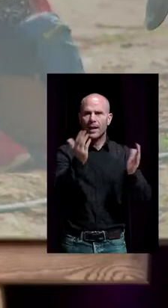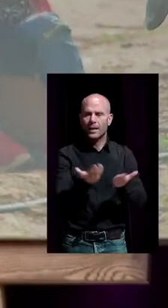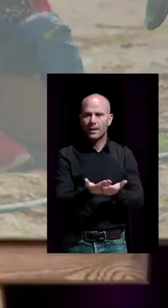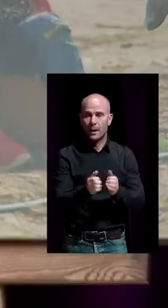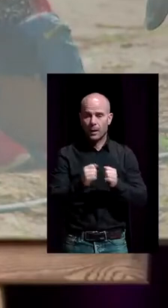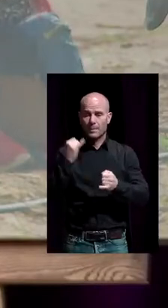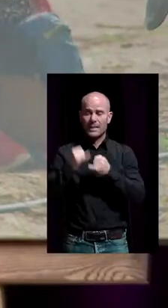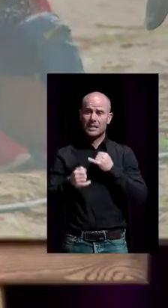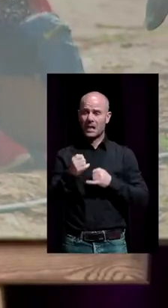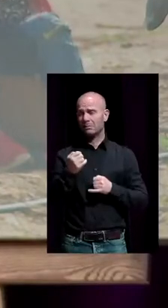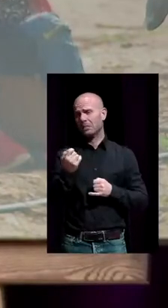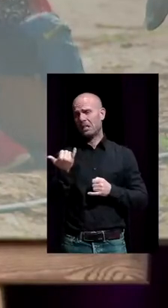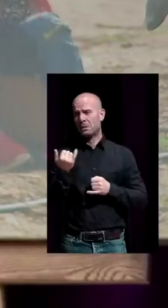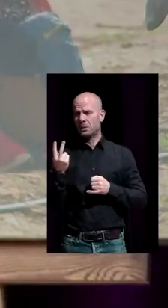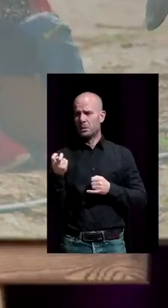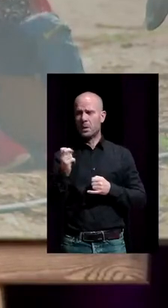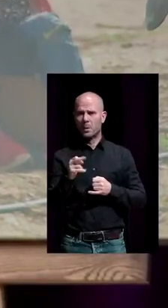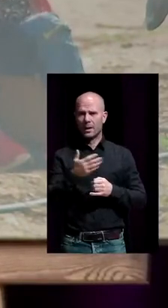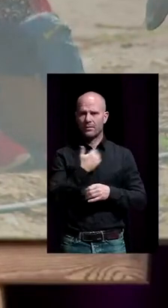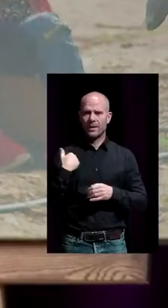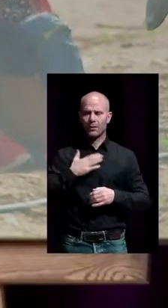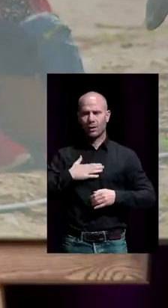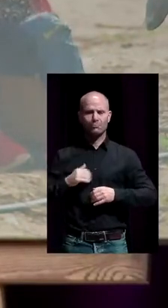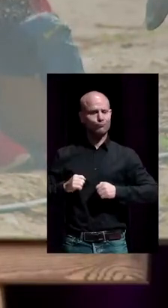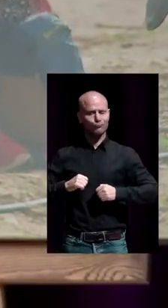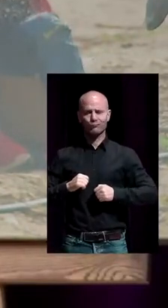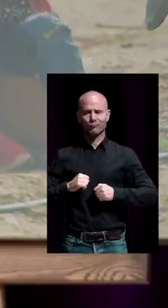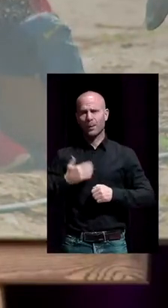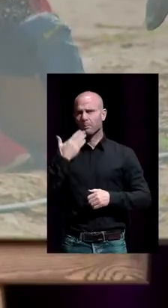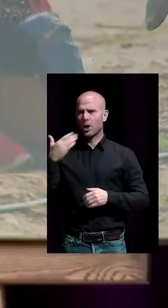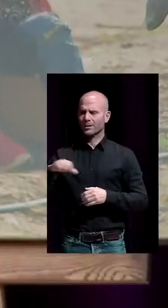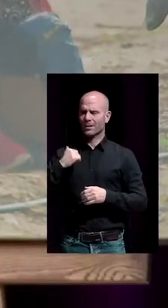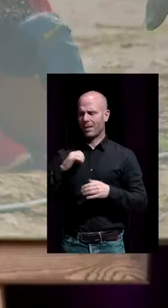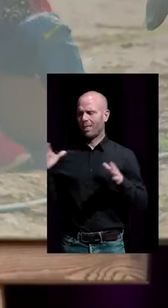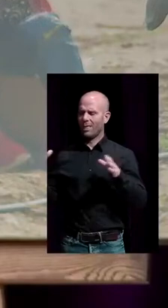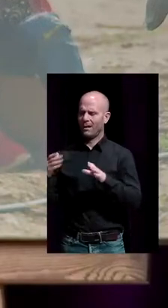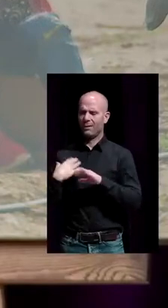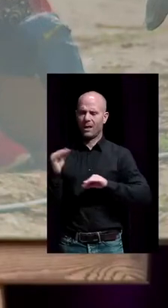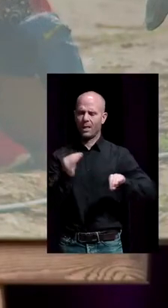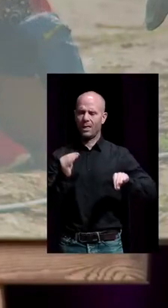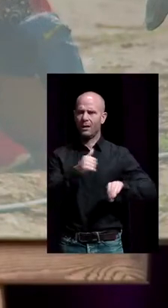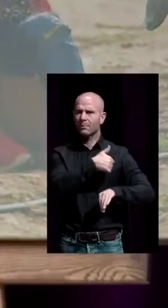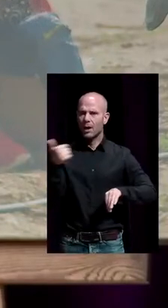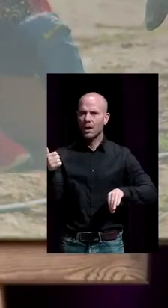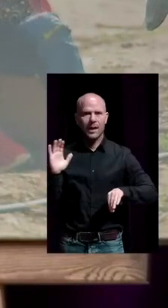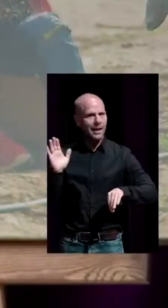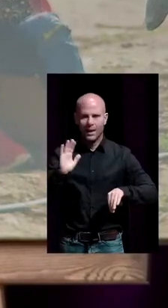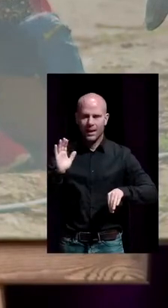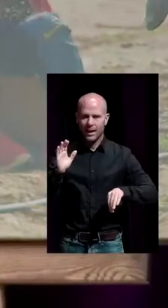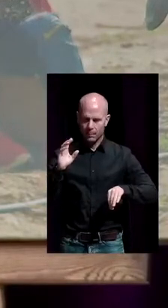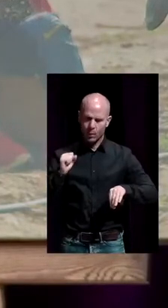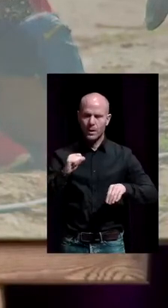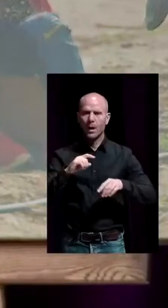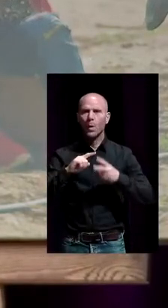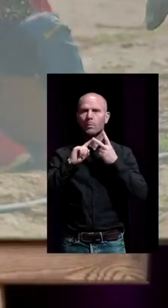senaste decennierna, så har vi blivit lite självgoda i det här landet och tycker att vi bara ska lära övriga världen. Men vi måste än en